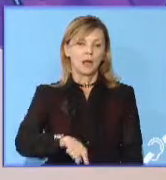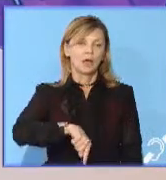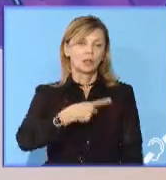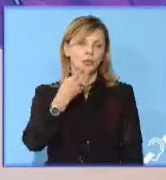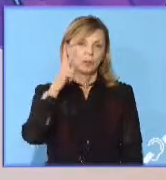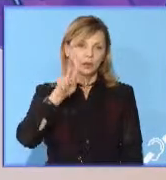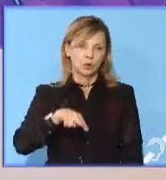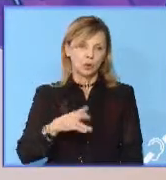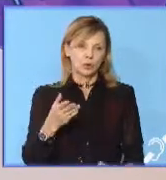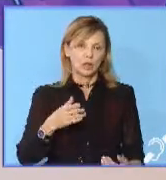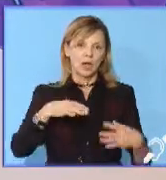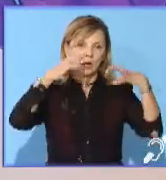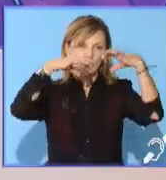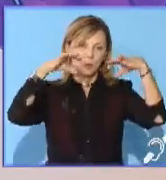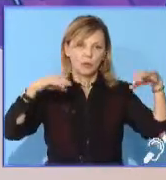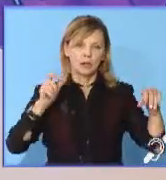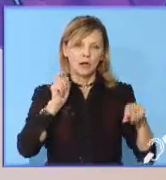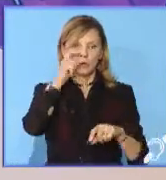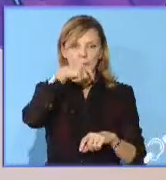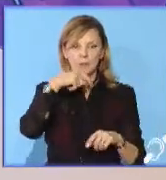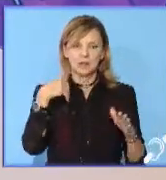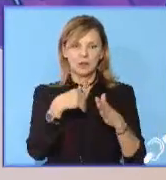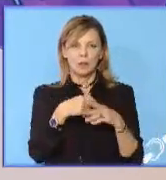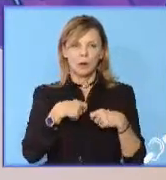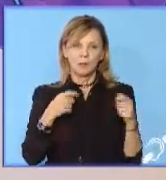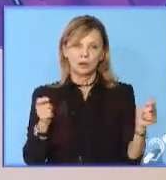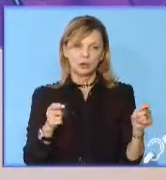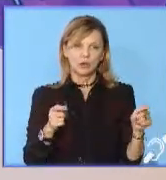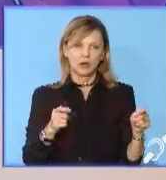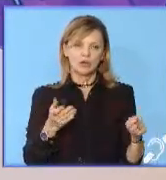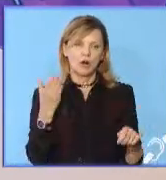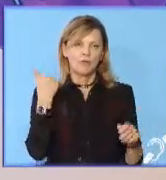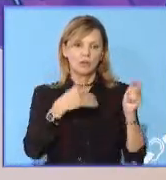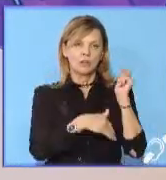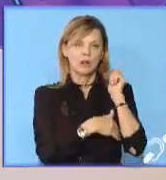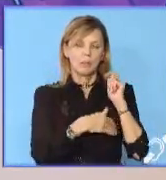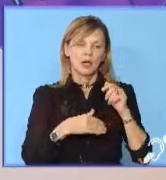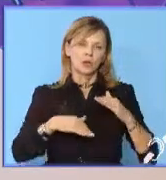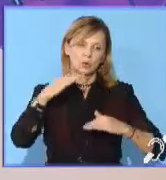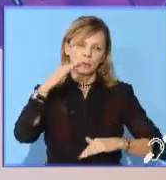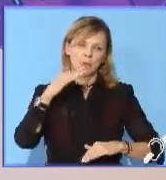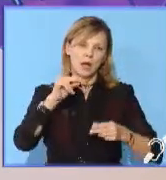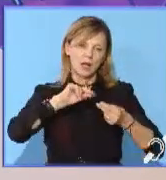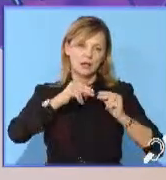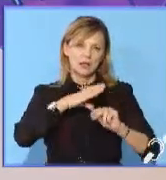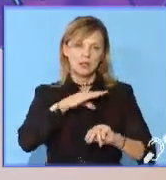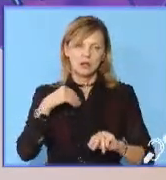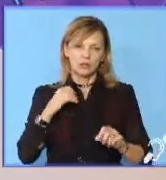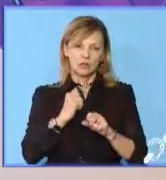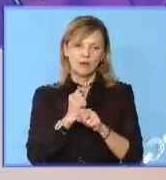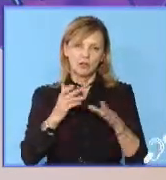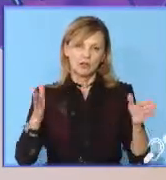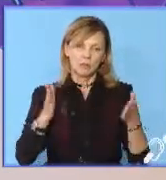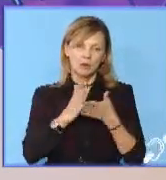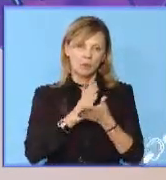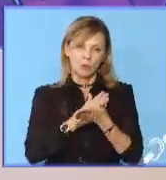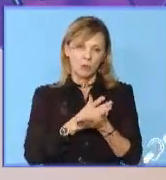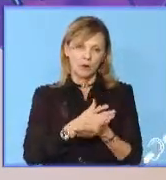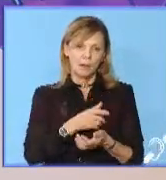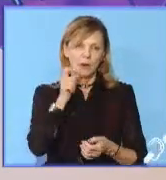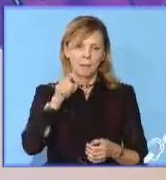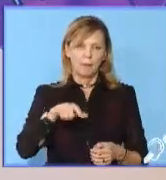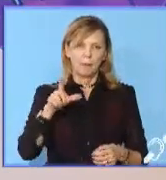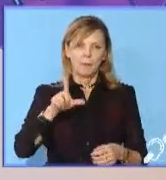După 2 luni în care precipitațiile au lipsit aproape total și au fost temperaturi caniculare, seceta pune mari probleme fermierilor din